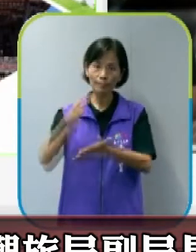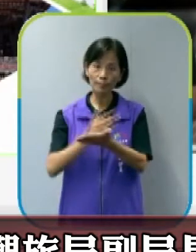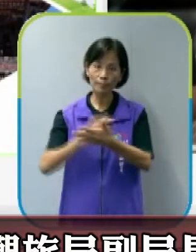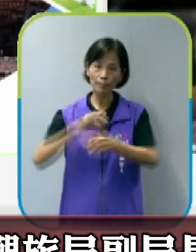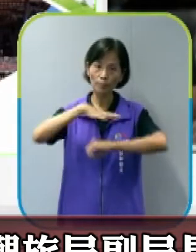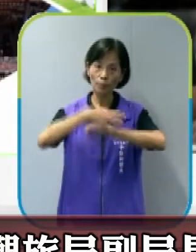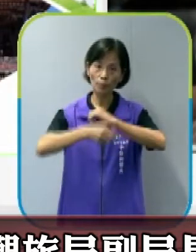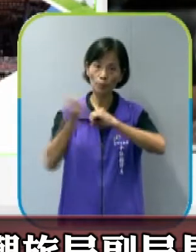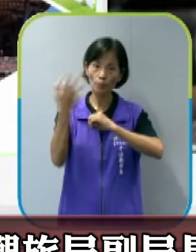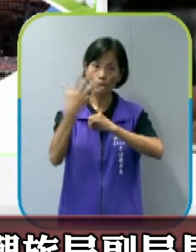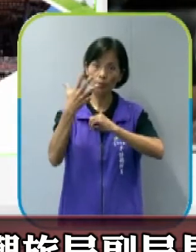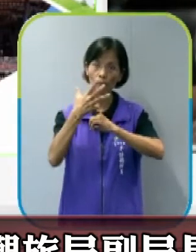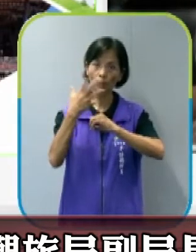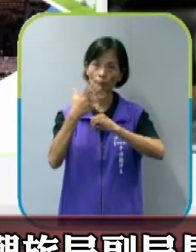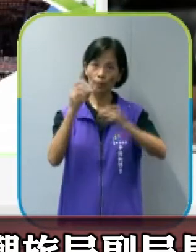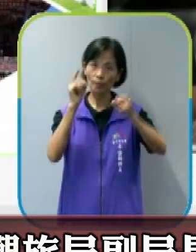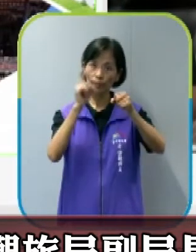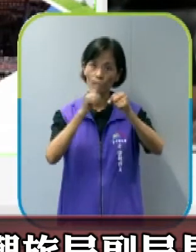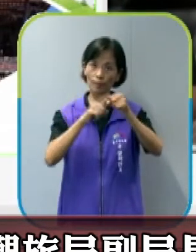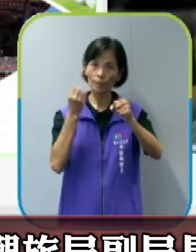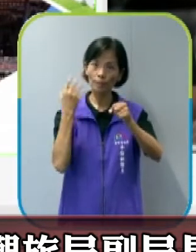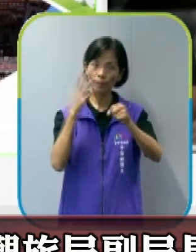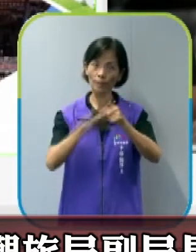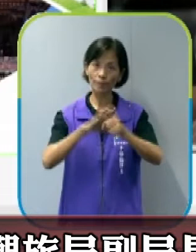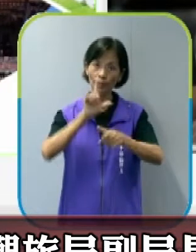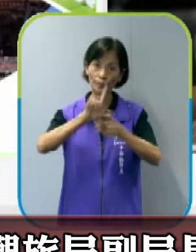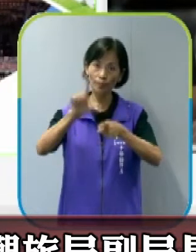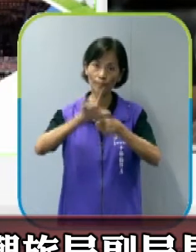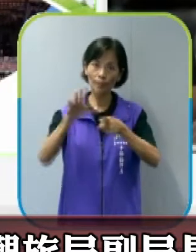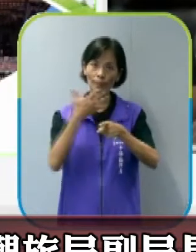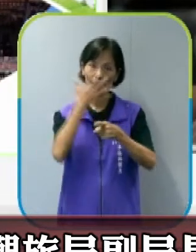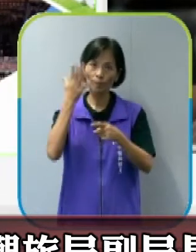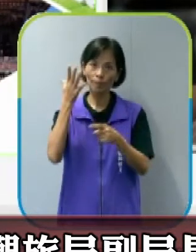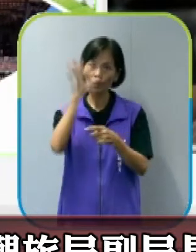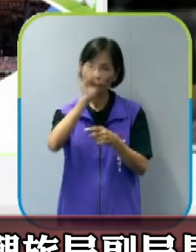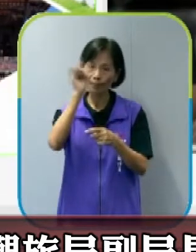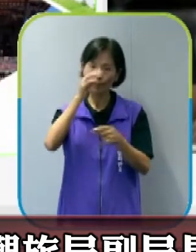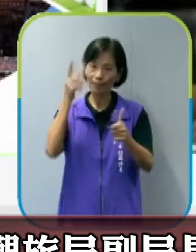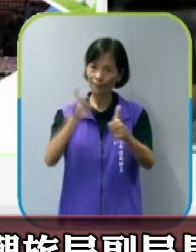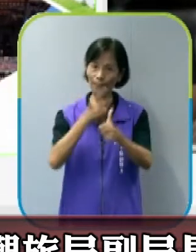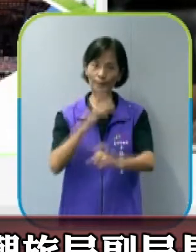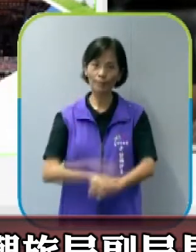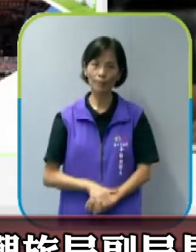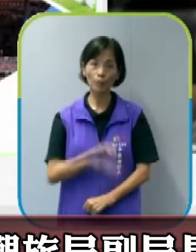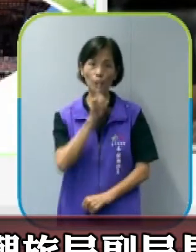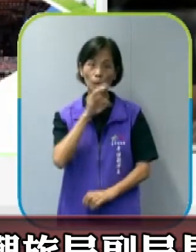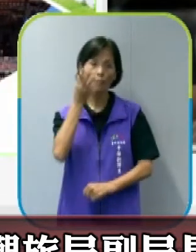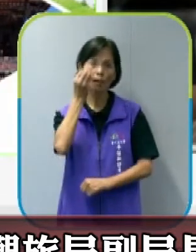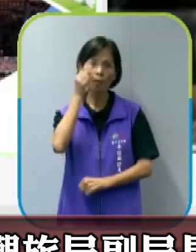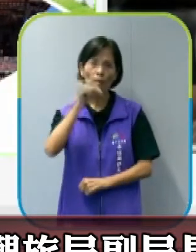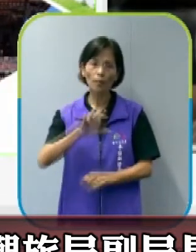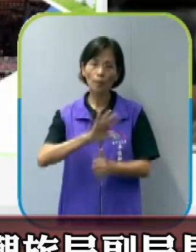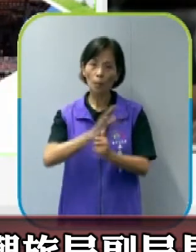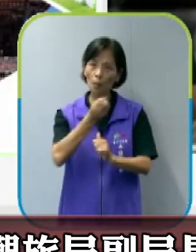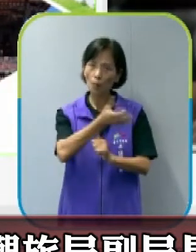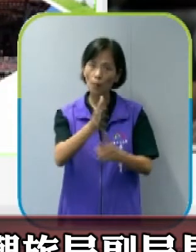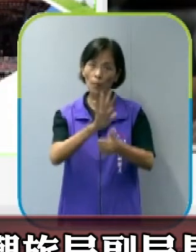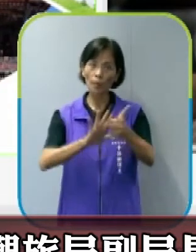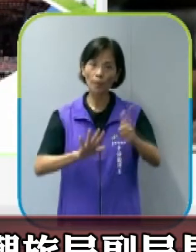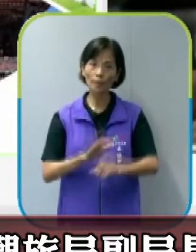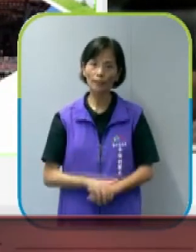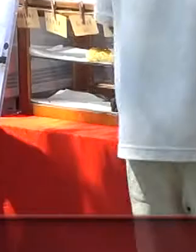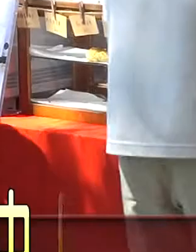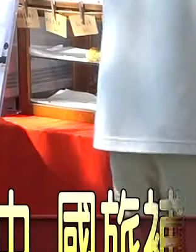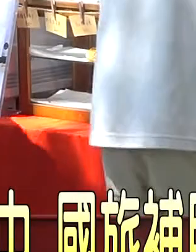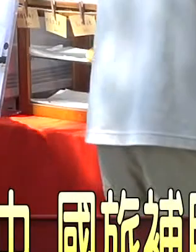球八大新兴旅游目的地，以及赖国旅热搜的城市第一。证明本市观光在疫情的冲击之下仍然